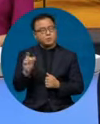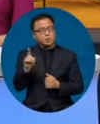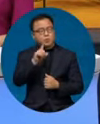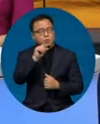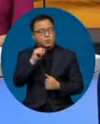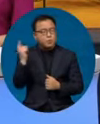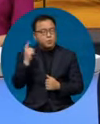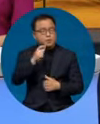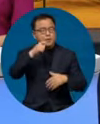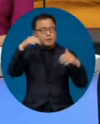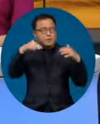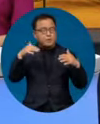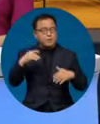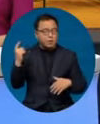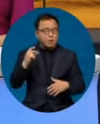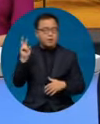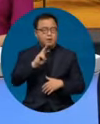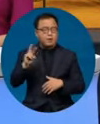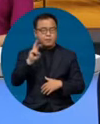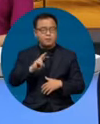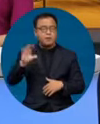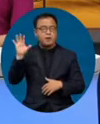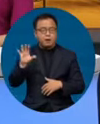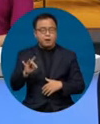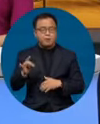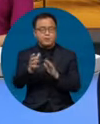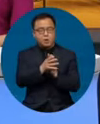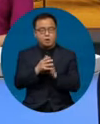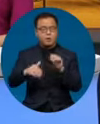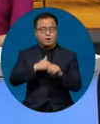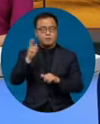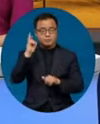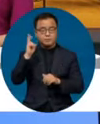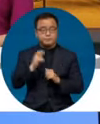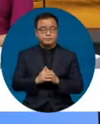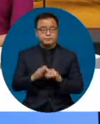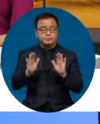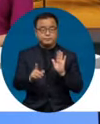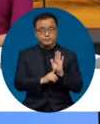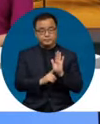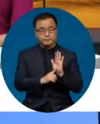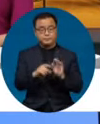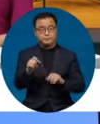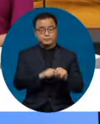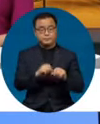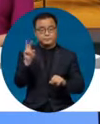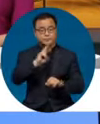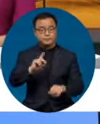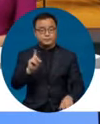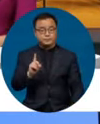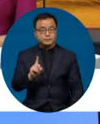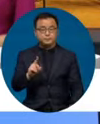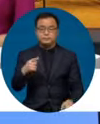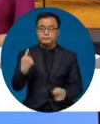들리고 빗소리도 들리고 음악도 들리고 이런 자연 친화적인 공연이 아니었을까 싶은데 이번 공연에서 인상 깊었던 곡들도 소개해 주실까요? 네,